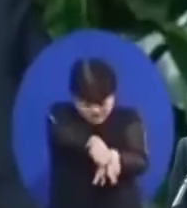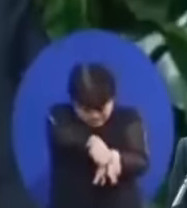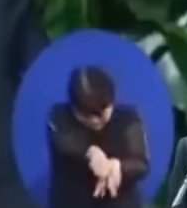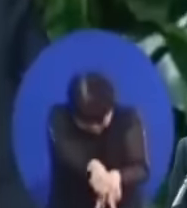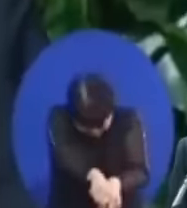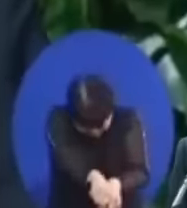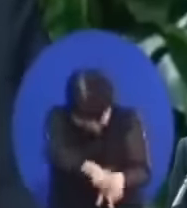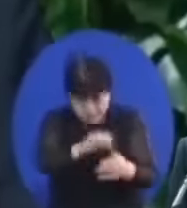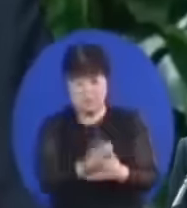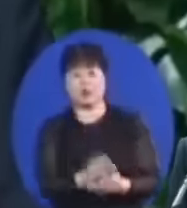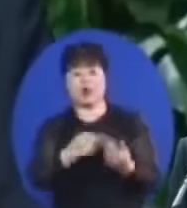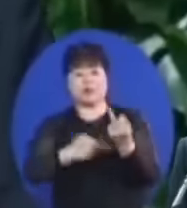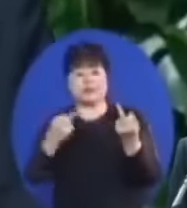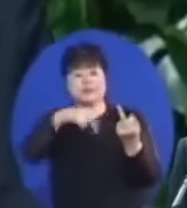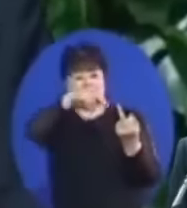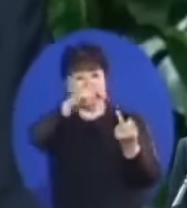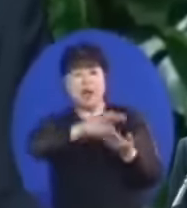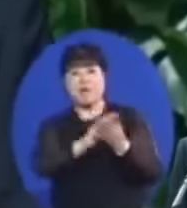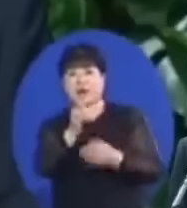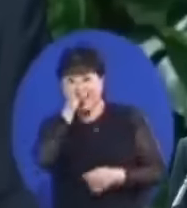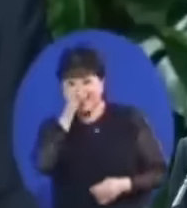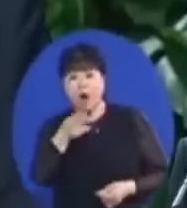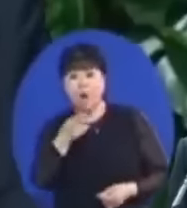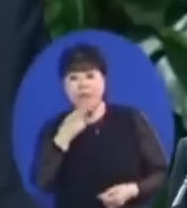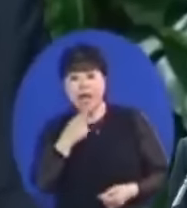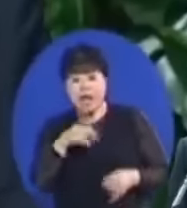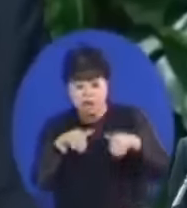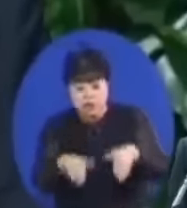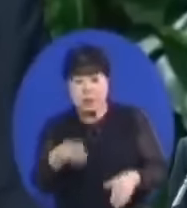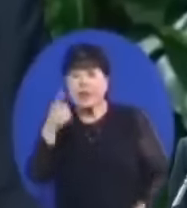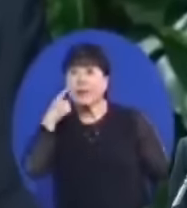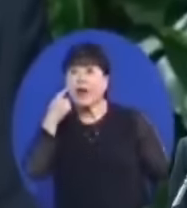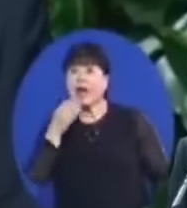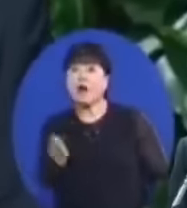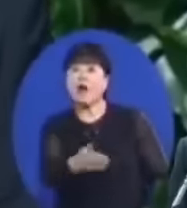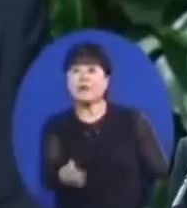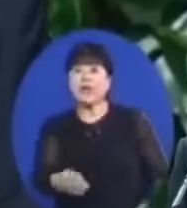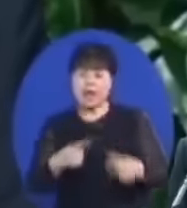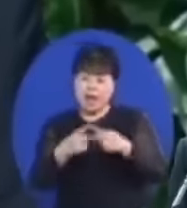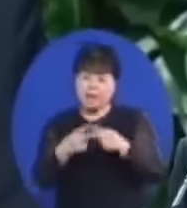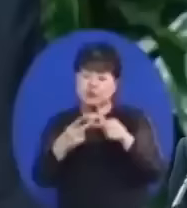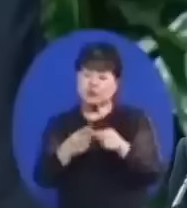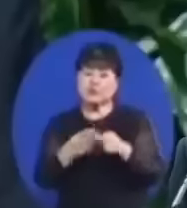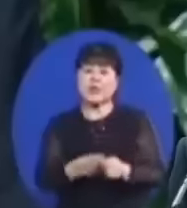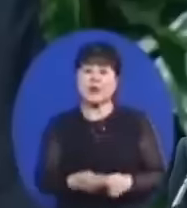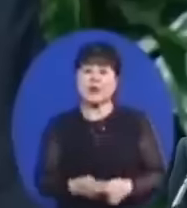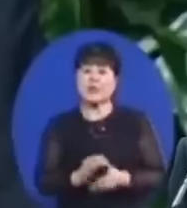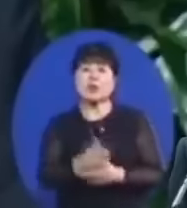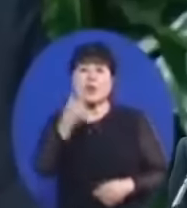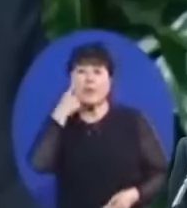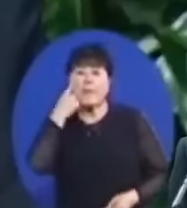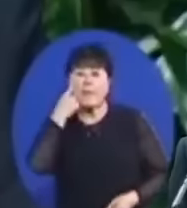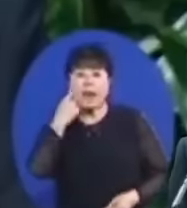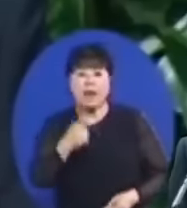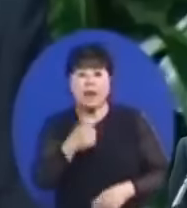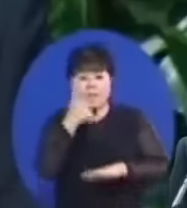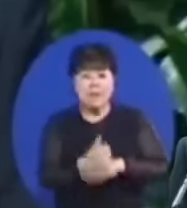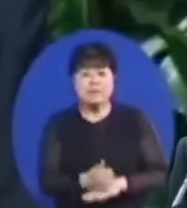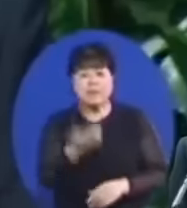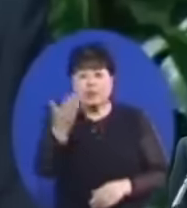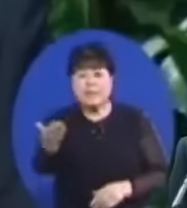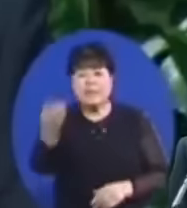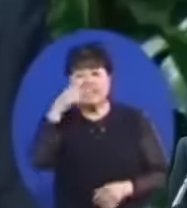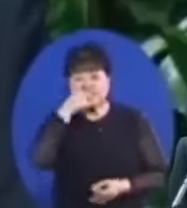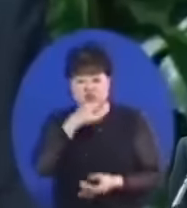산 위에 올라가서 무슨 변화가 있는지 바라보라. 없다니까 세 번이나 그렇게 기도하고 올라가보라. 그러니까 손바닥만한